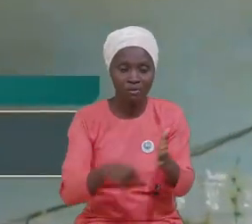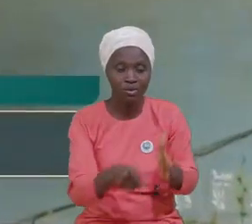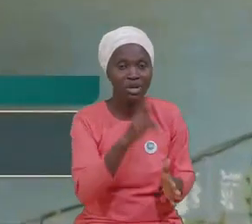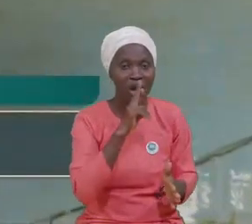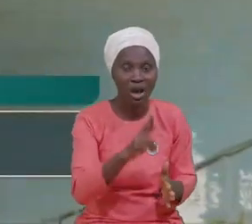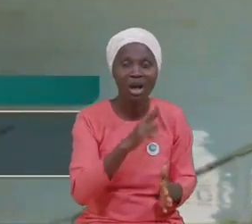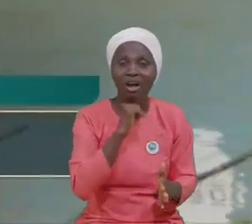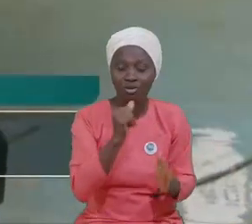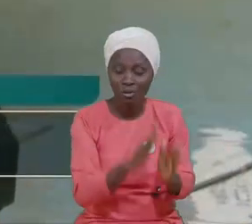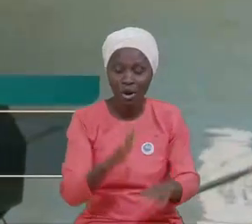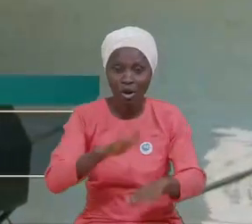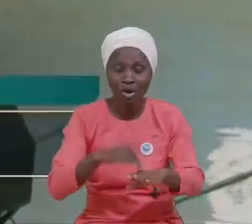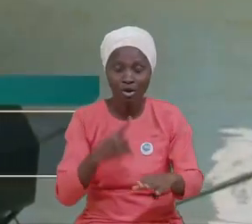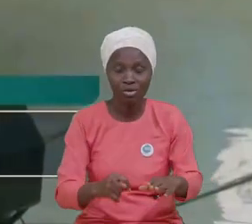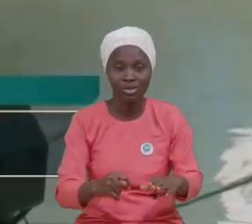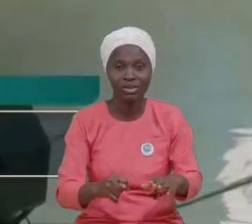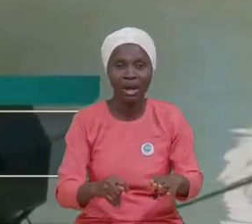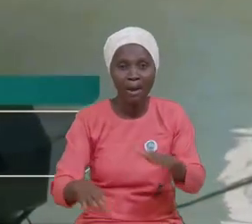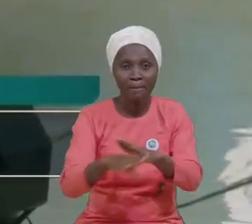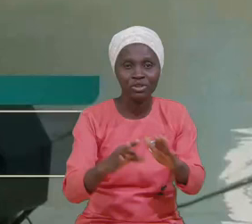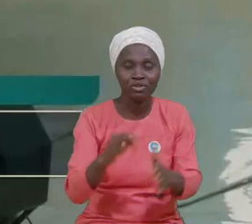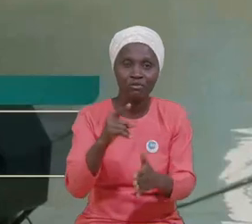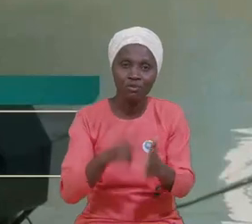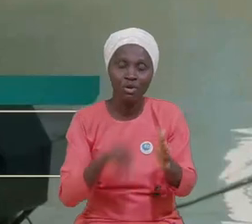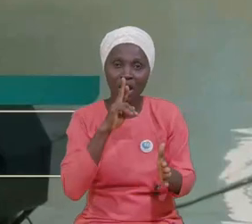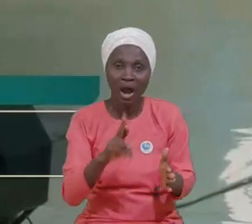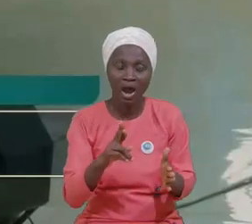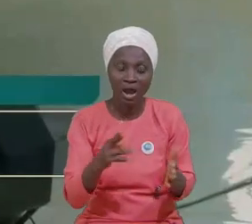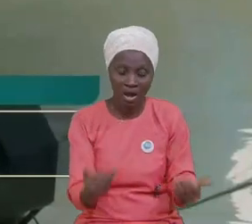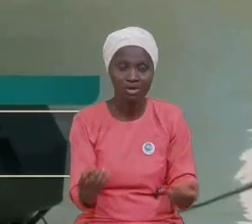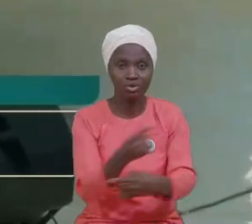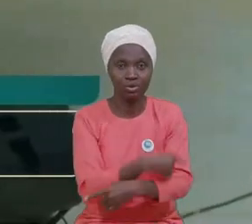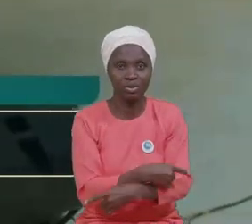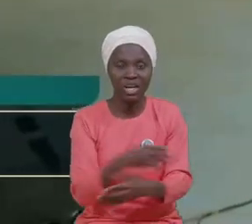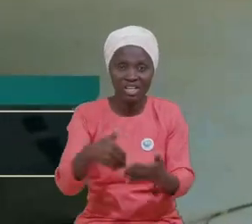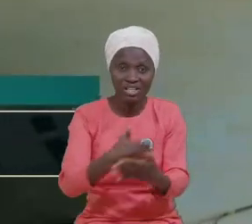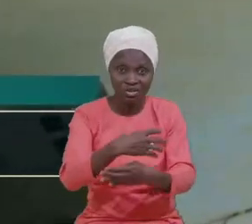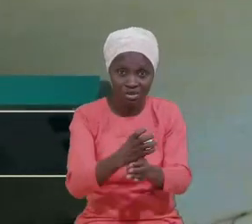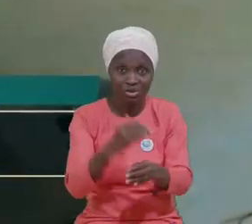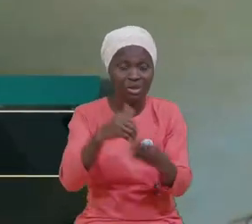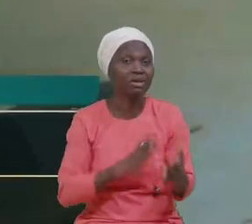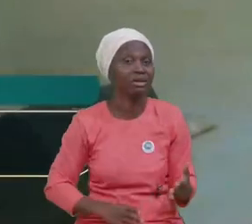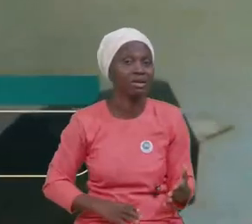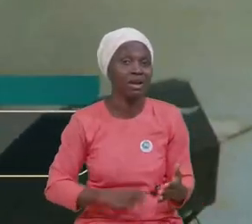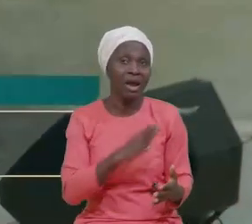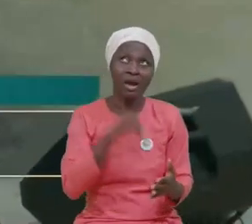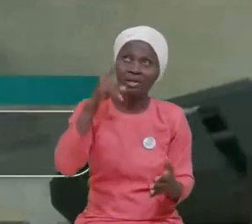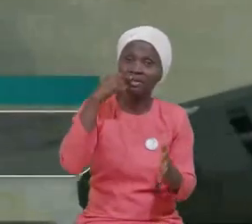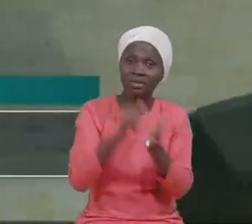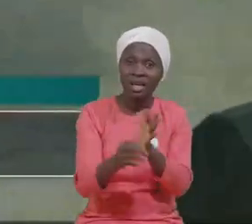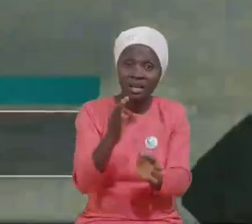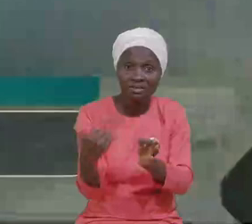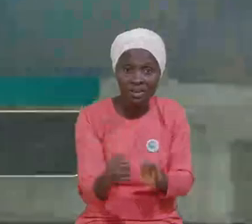sur la base de ce qu'ils sont aujourd'hui, les nouvelles créatures en Christ. Et idées, c'est pourquoi si